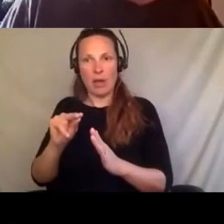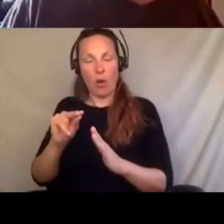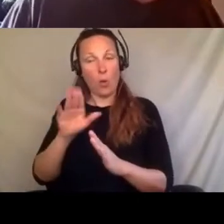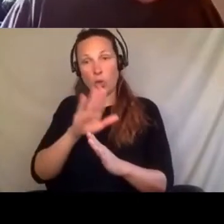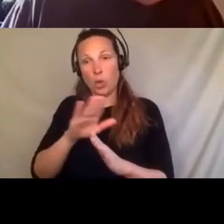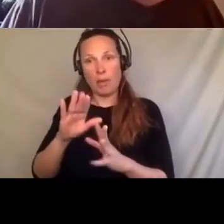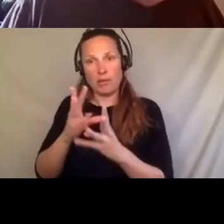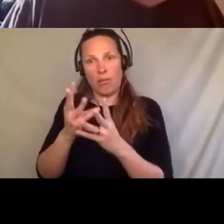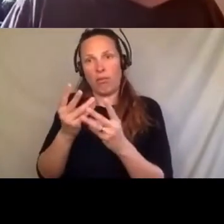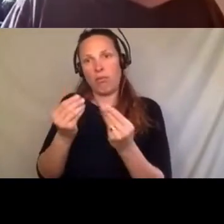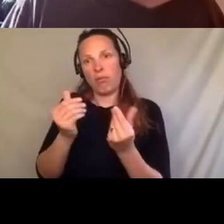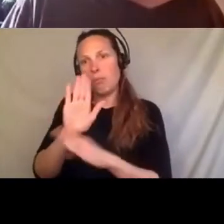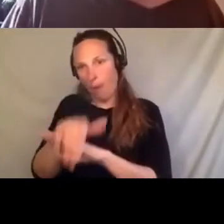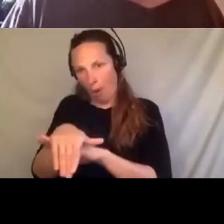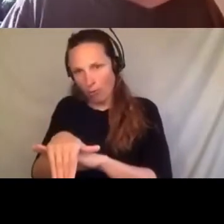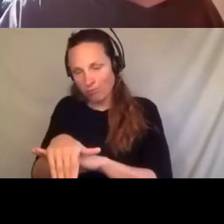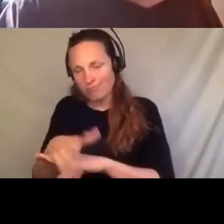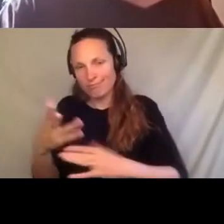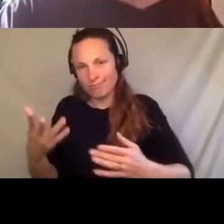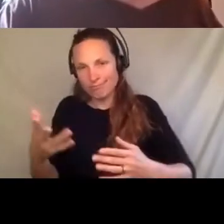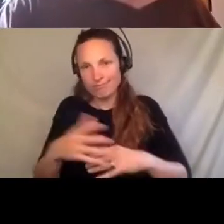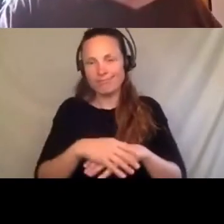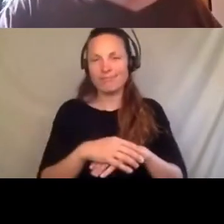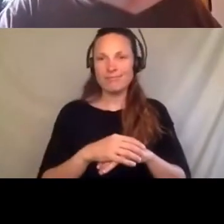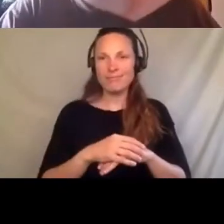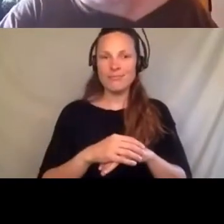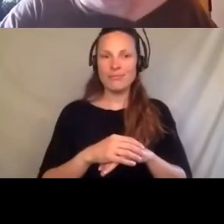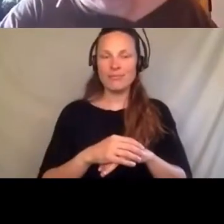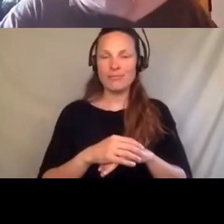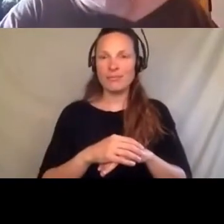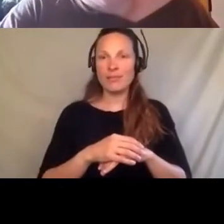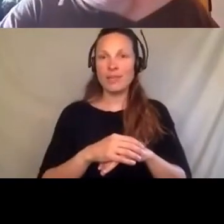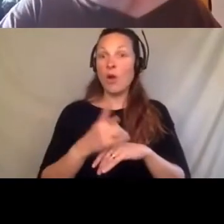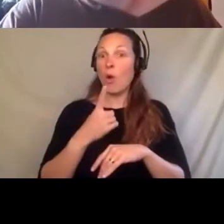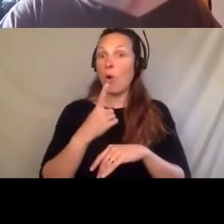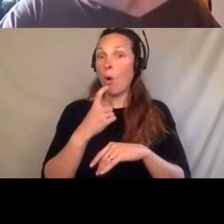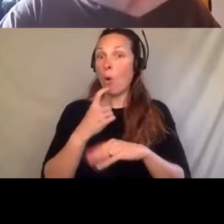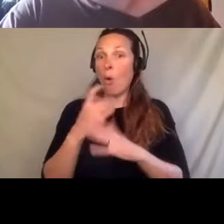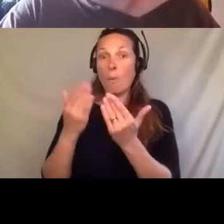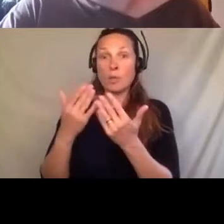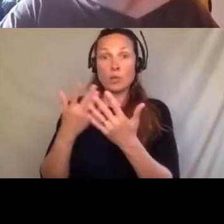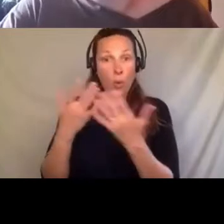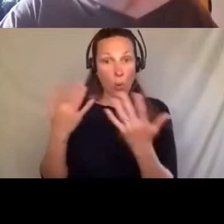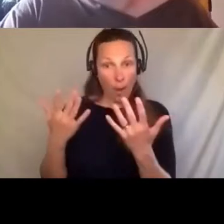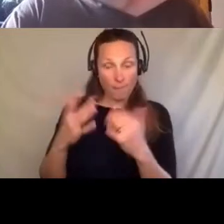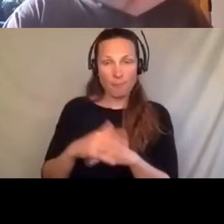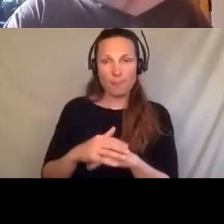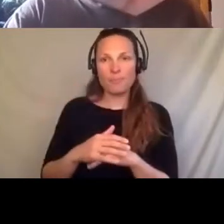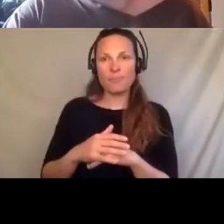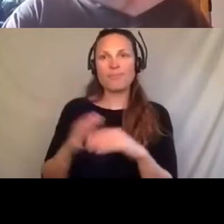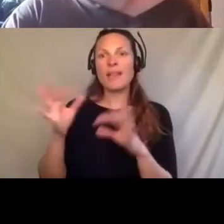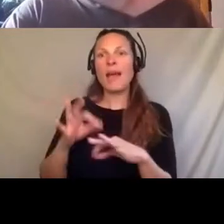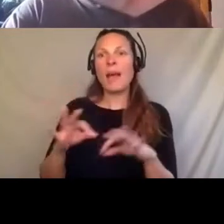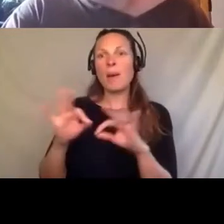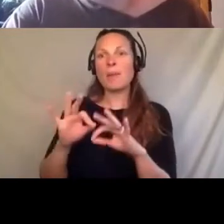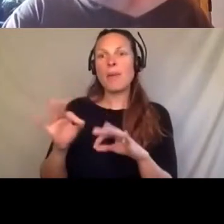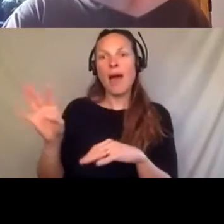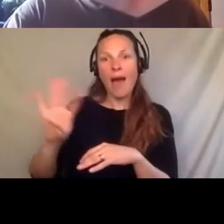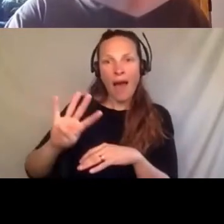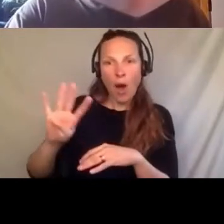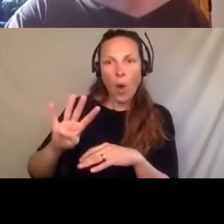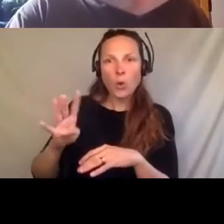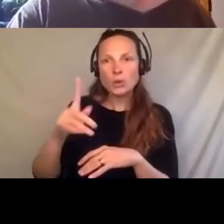mourir. Et donc, ses besoins en eau, arroser bien comme il faut en